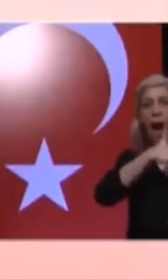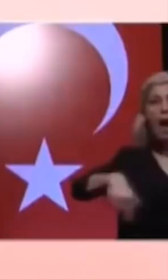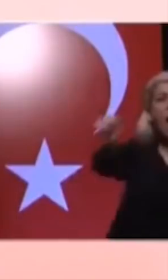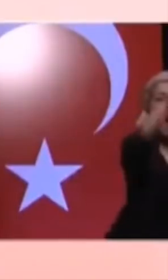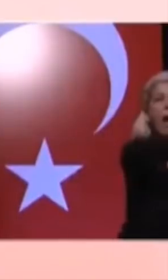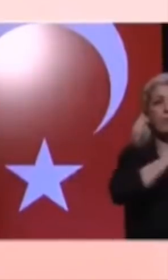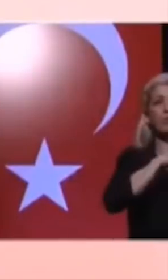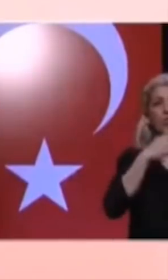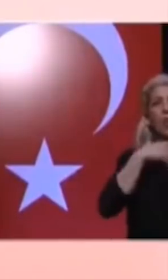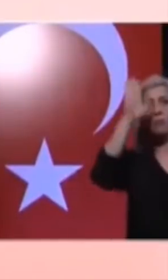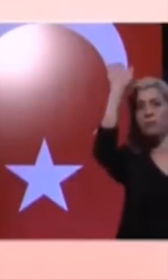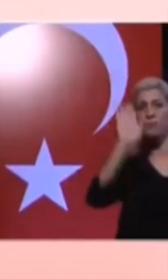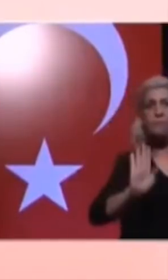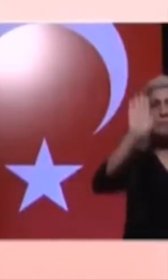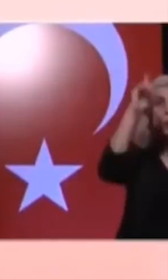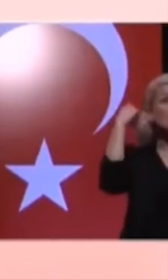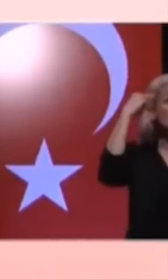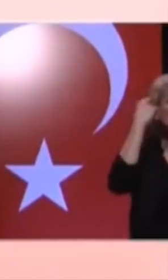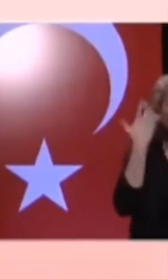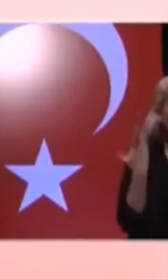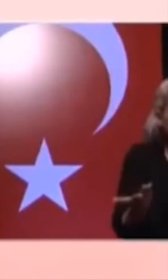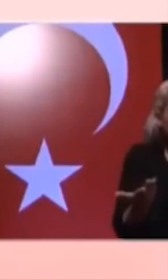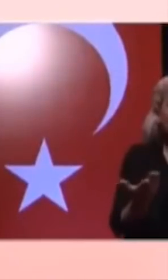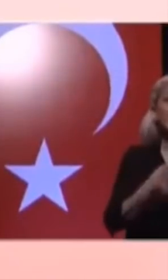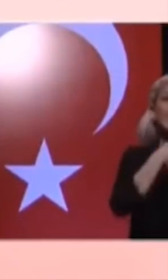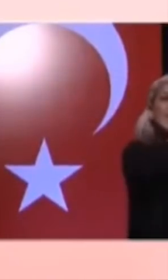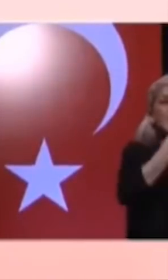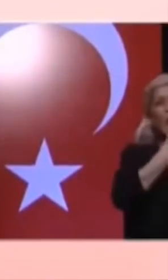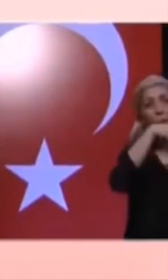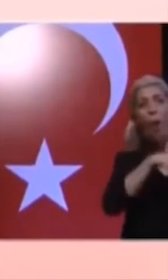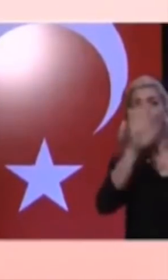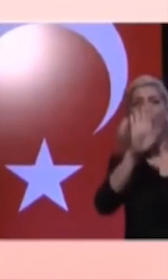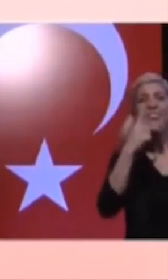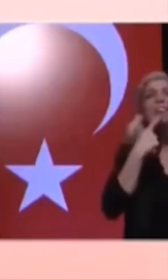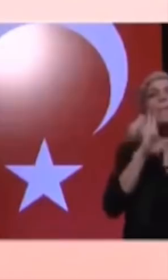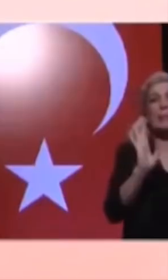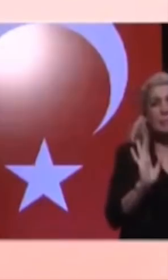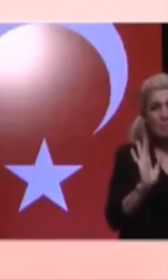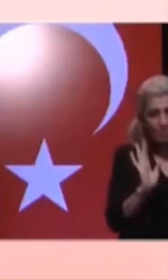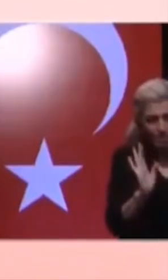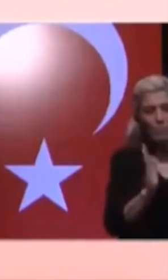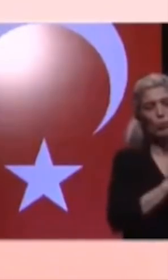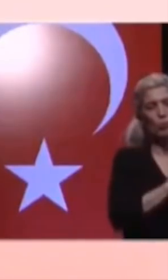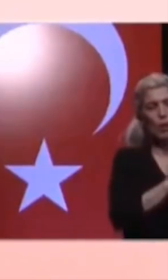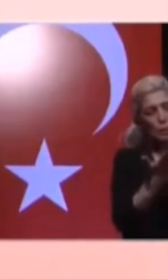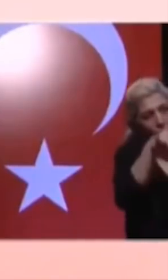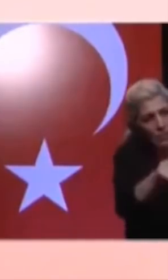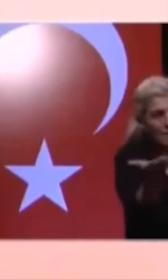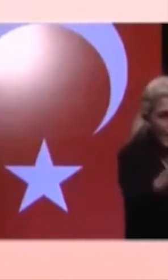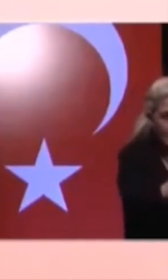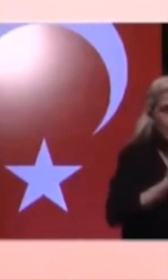Yine Divan Başkan Yardımcılığına Beylikdüzü İlçe Başkanımız Turan Taşkın